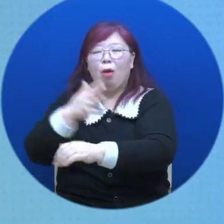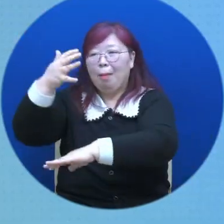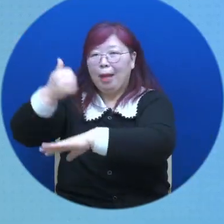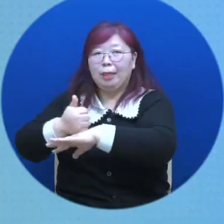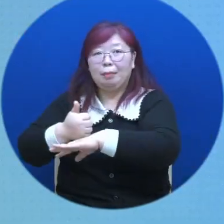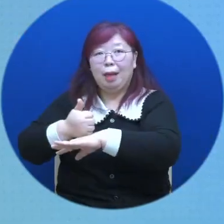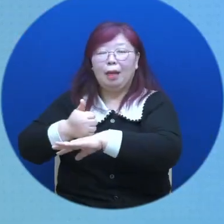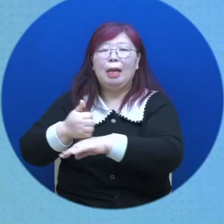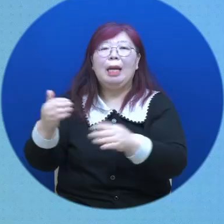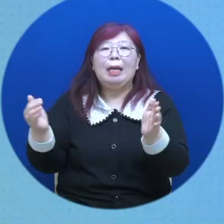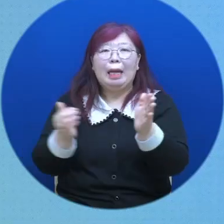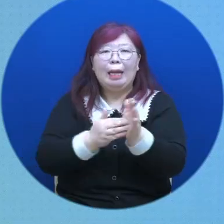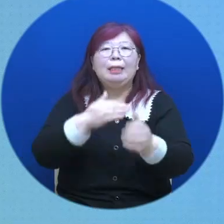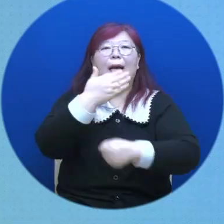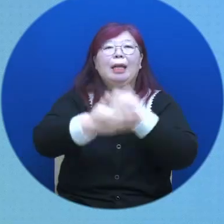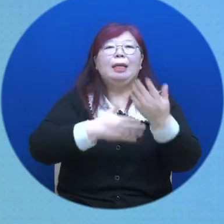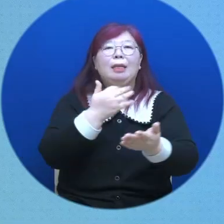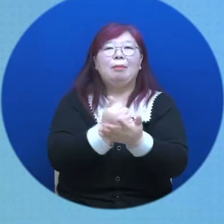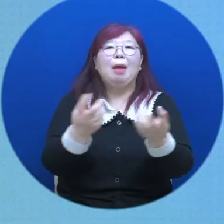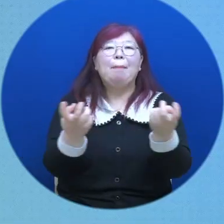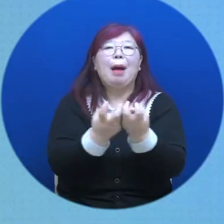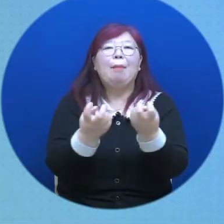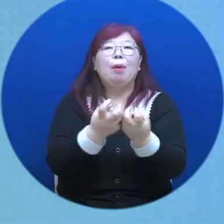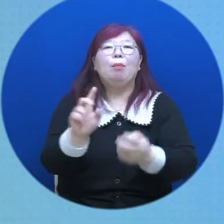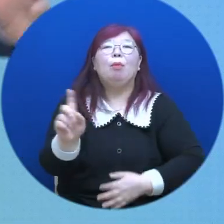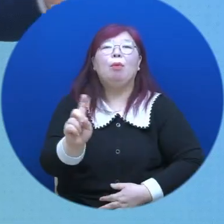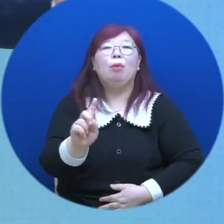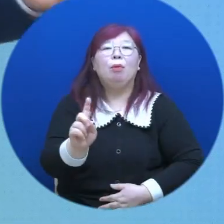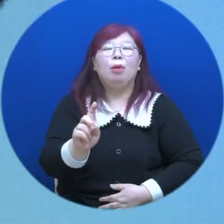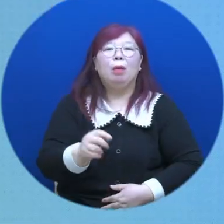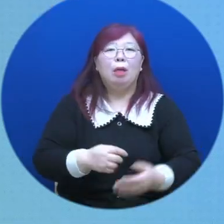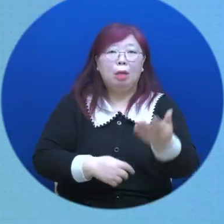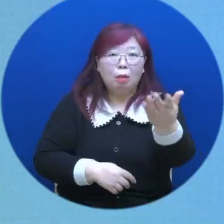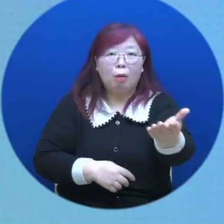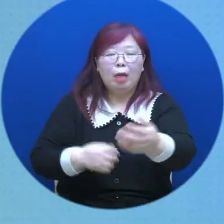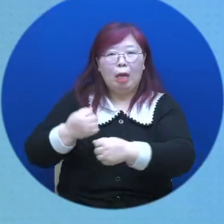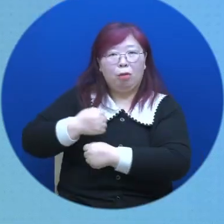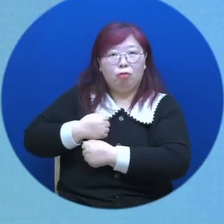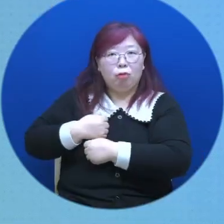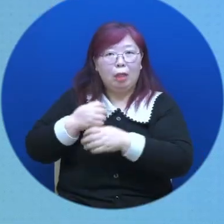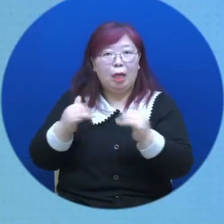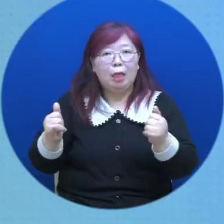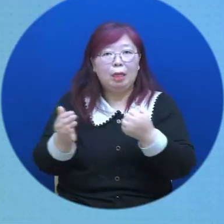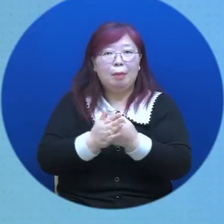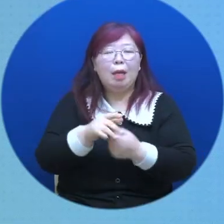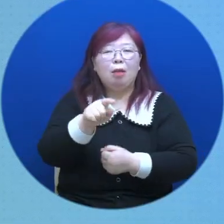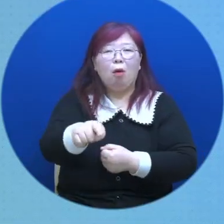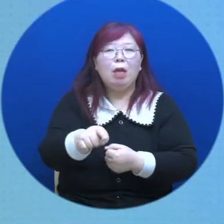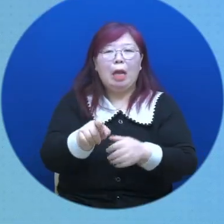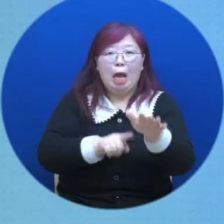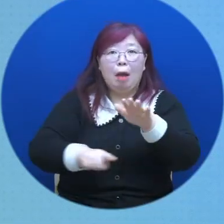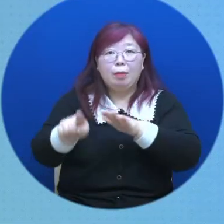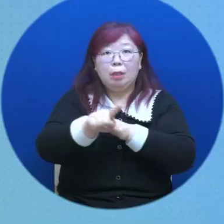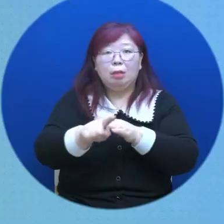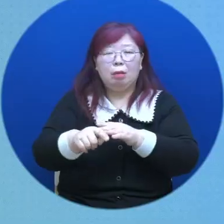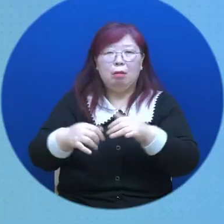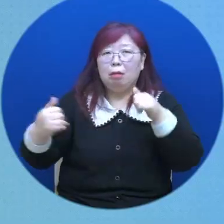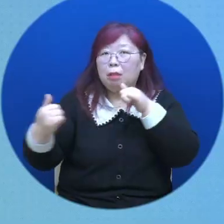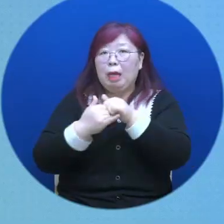하는 하나님의 방법이 무엇입니까? 너희들이 군사이기 때문에 너희들이 나와서 싸우라